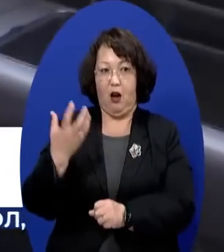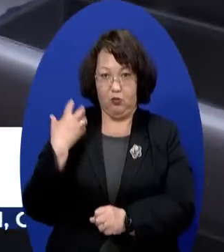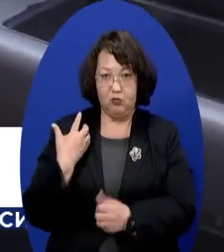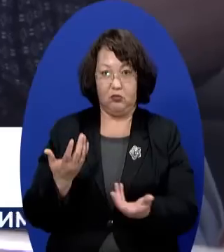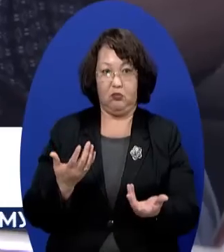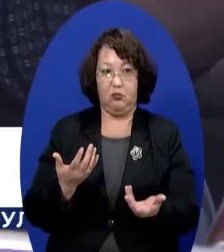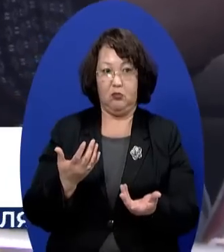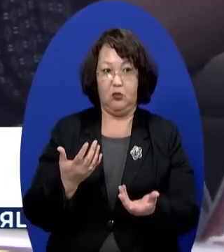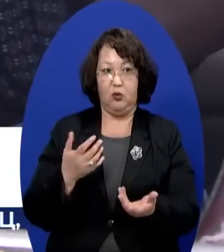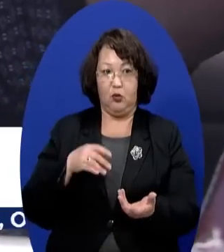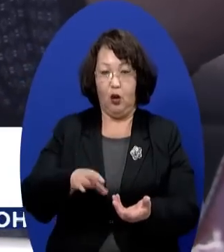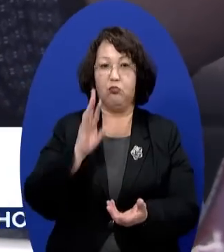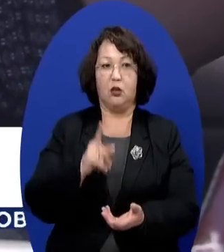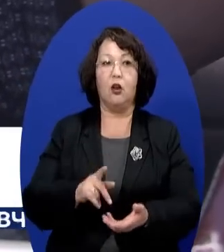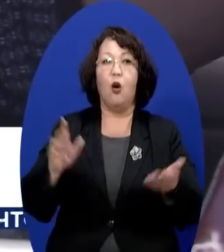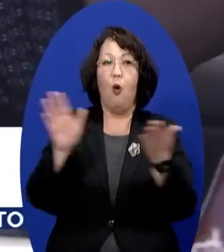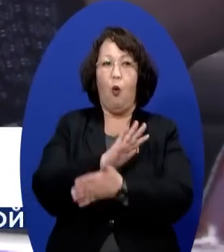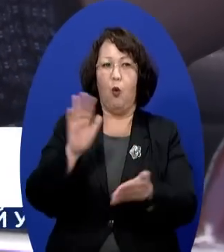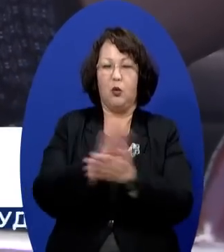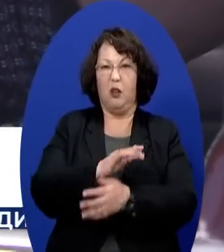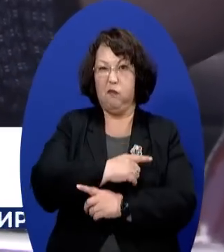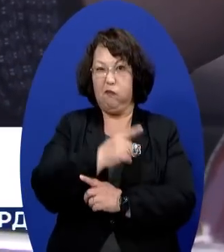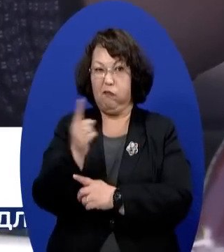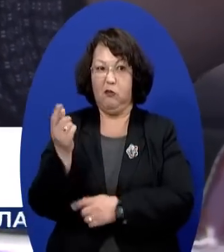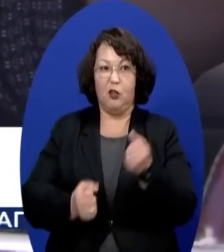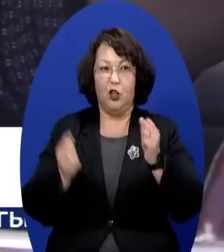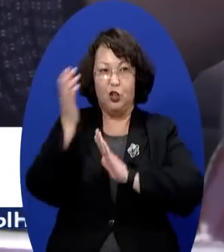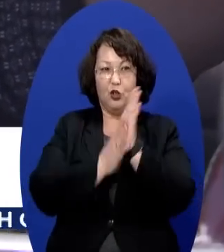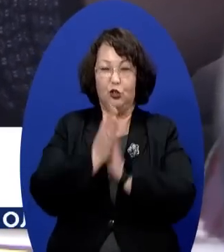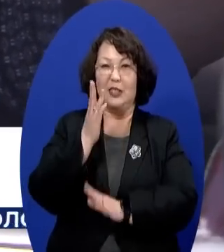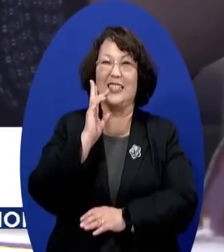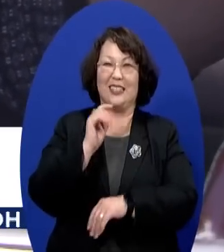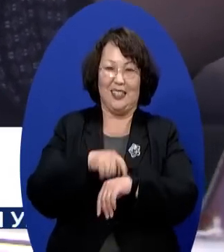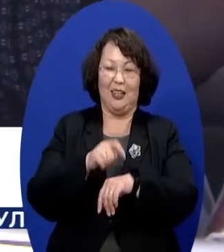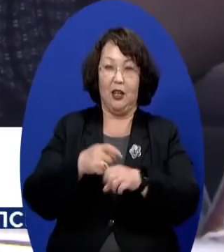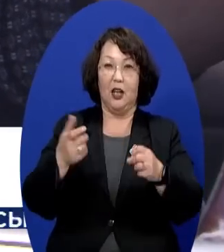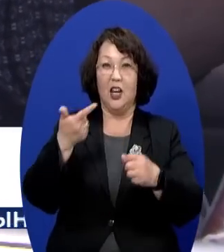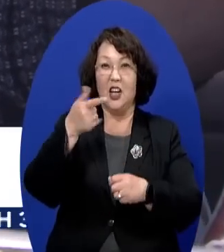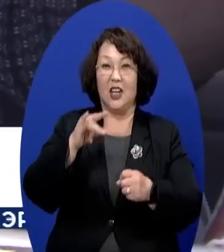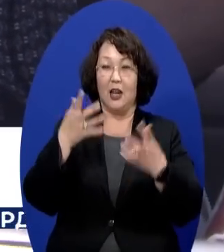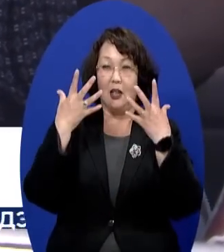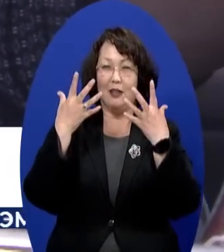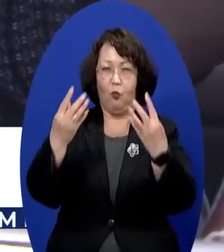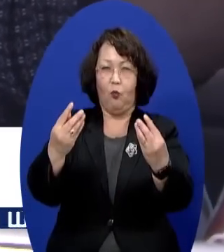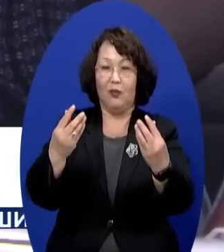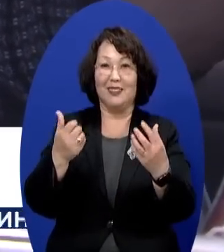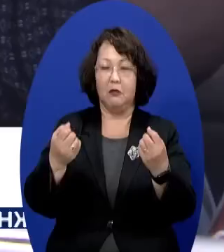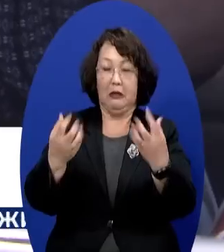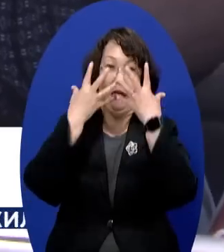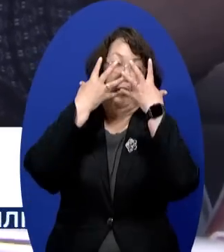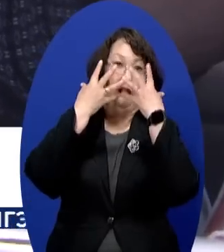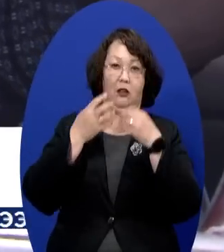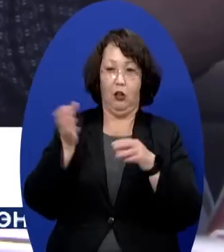юм. Хитрхи хурддаа яваад байна тийм ээ. Шөнийн цагаар бол ер нь гэрэл мэрдээ шилжүүлэхгүй байна. Тэгээд дээрээс нь манай энэ орон нутгийн зам бол